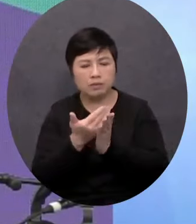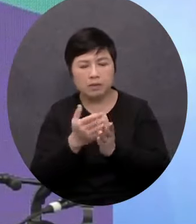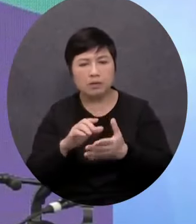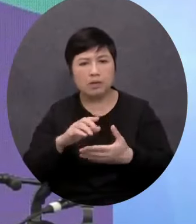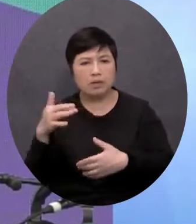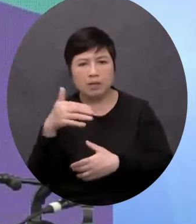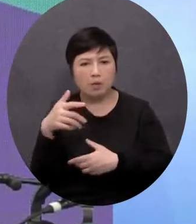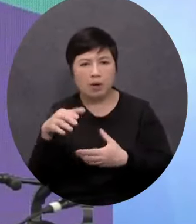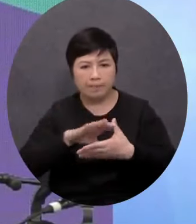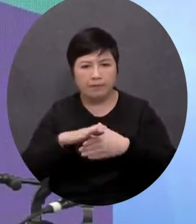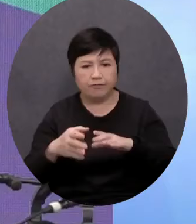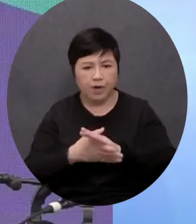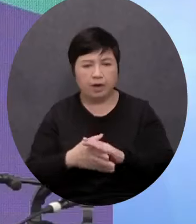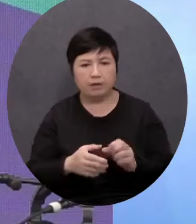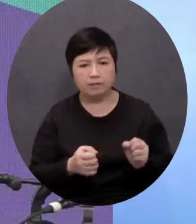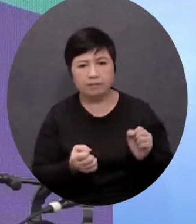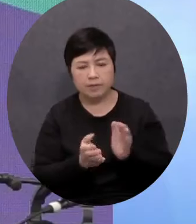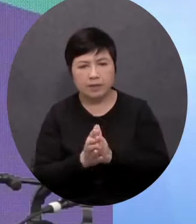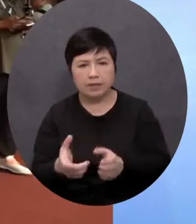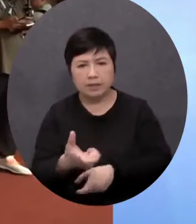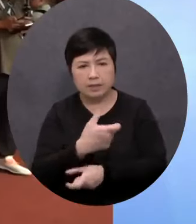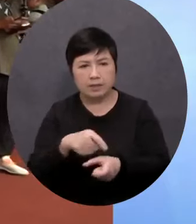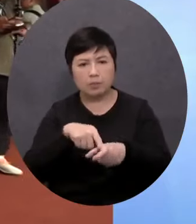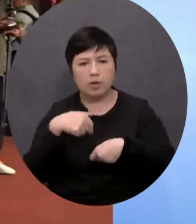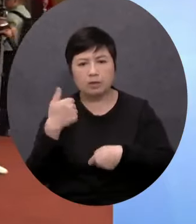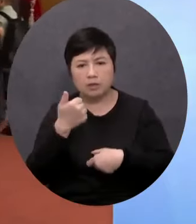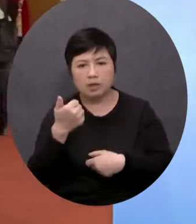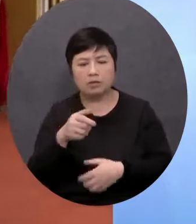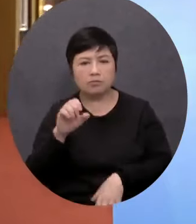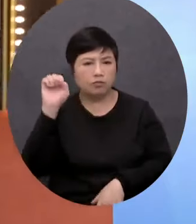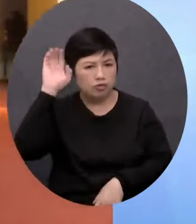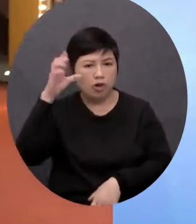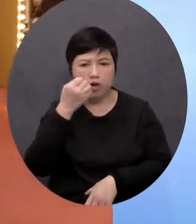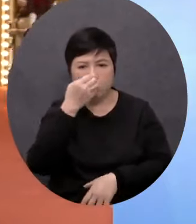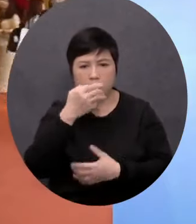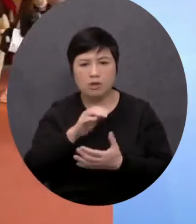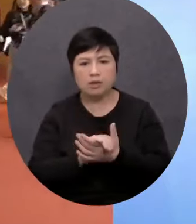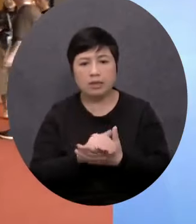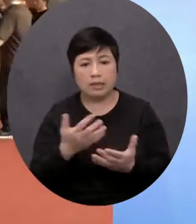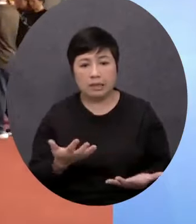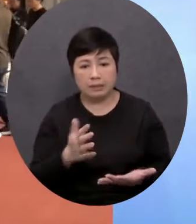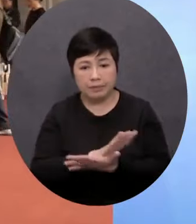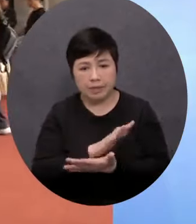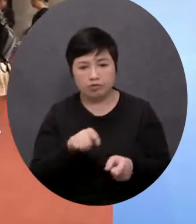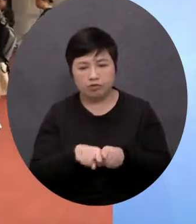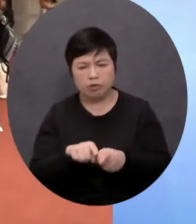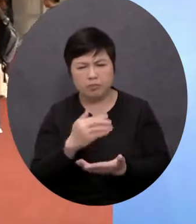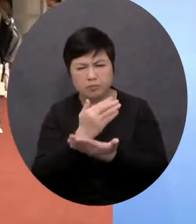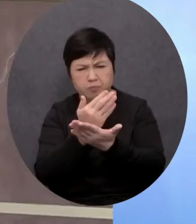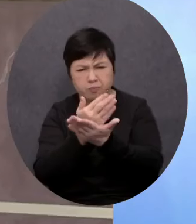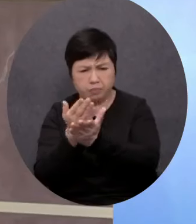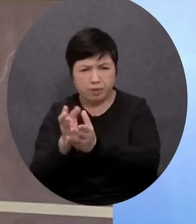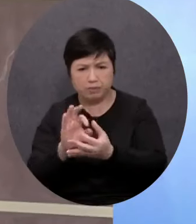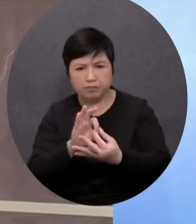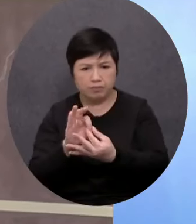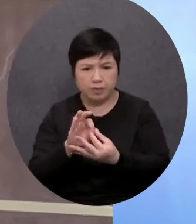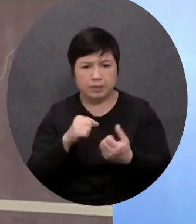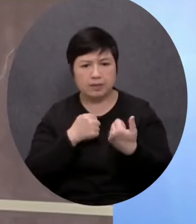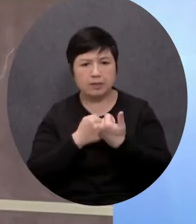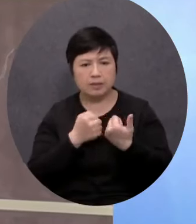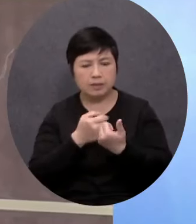加为经济带来收益。 他说，创意香港今年和不同的业界持份者支持了